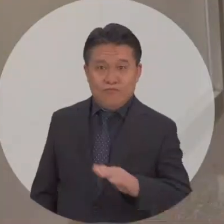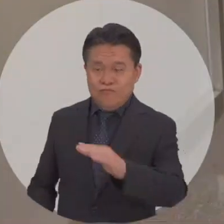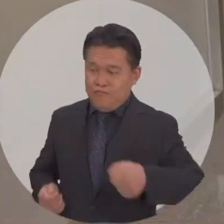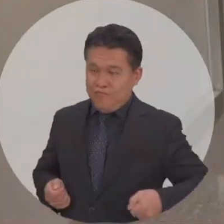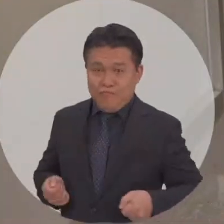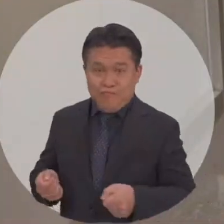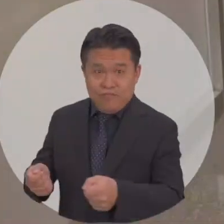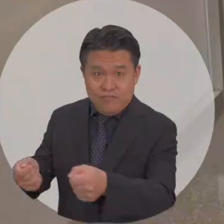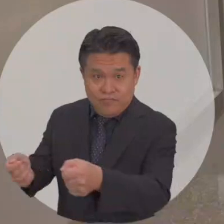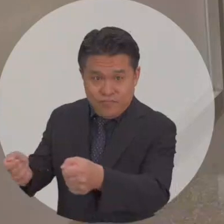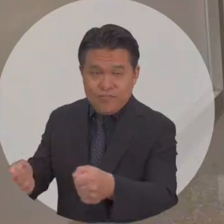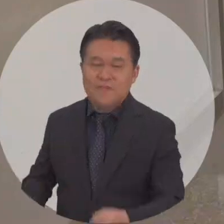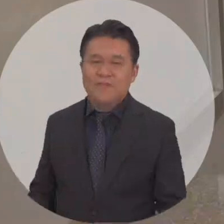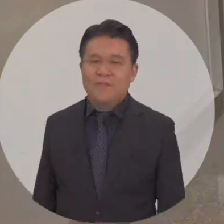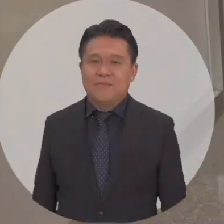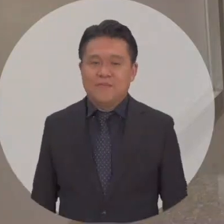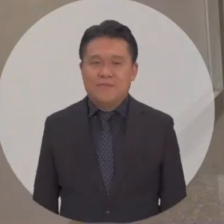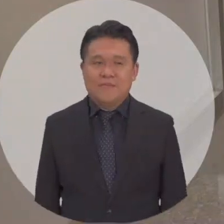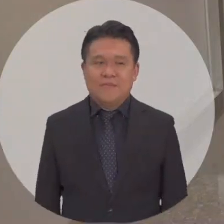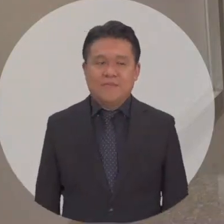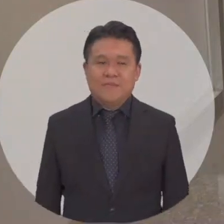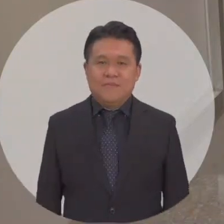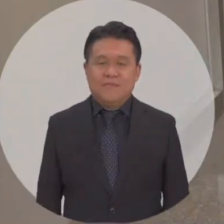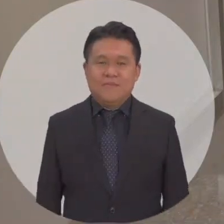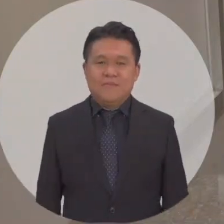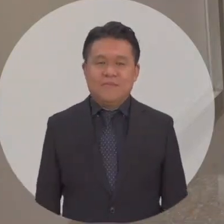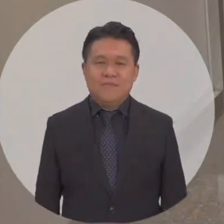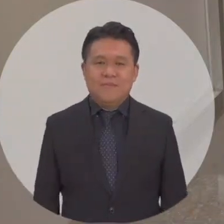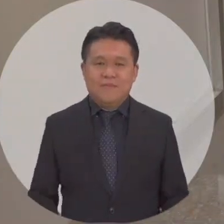휠체어로 오르막길을 이동하는 경우입니다.